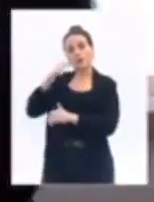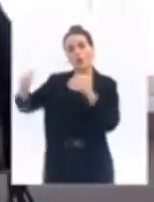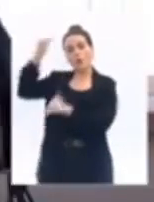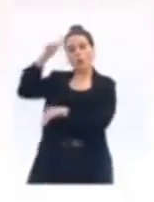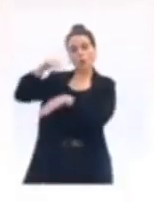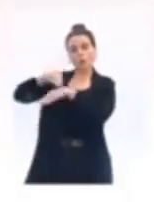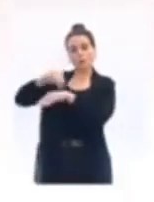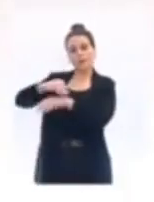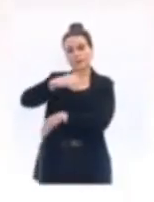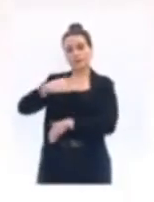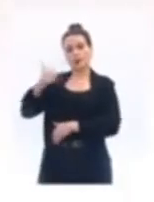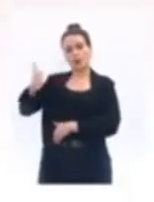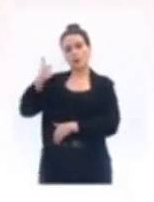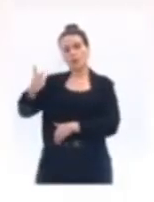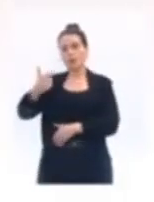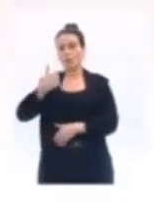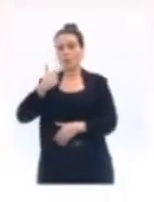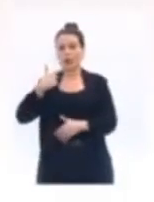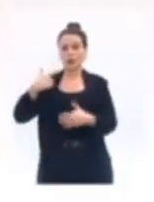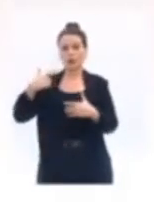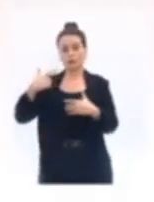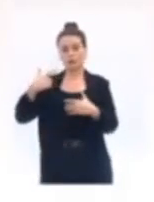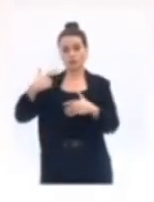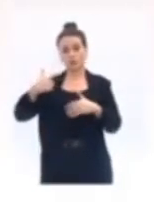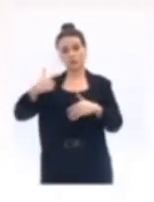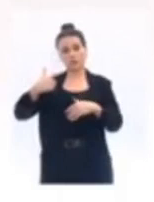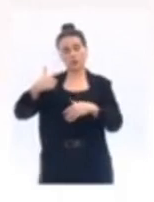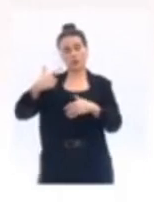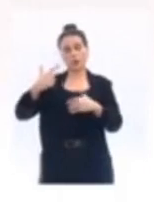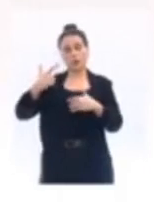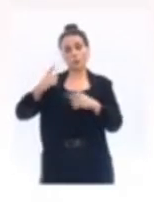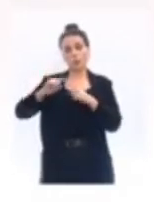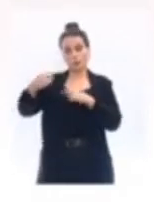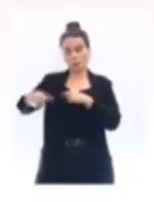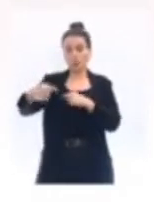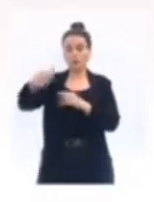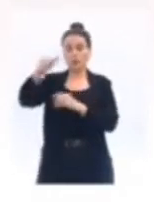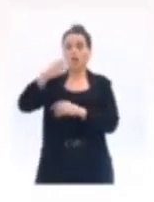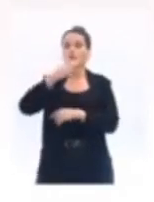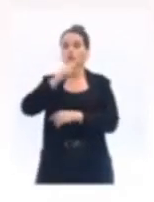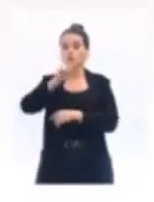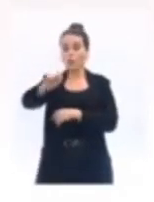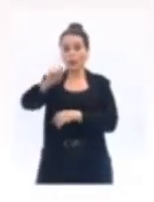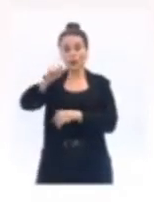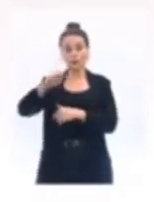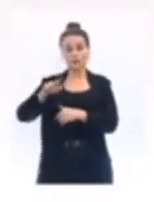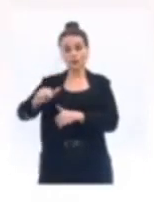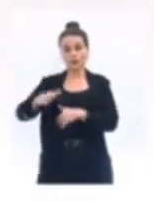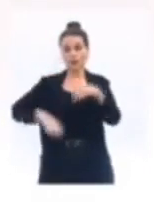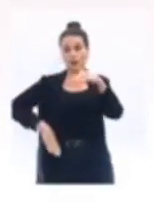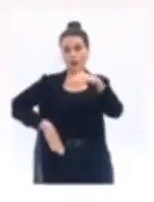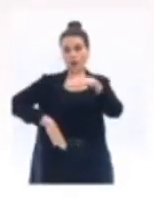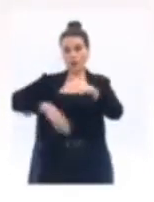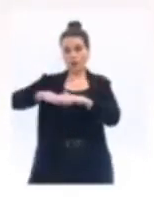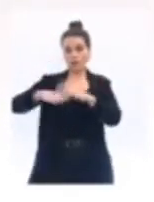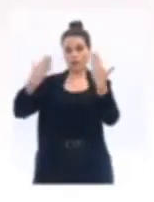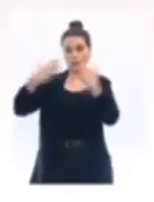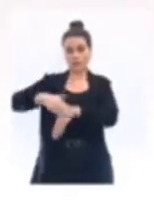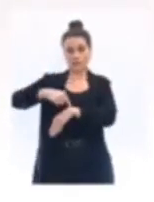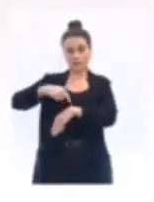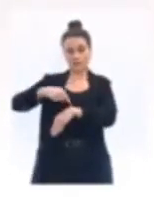que dans le protocole que nous avons prévu, vous avez un protocole sanitaire d'une part, autrement dit des hypothèses 1, 2 et 3 en fonction de la